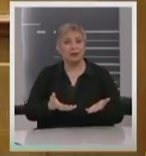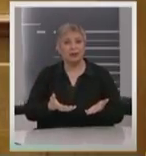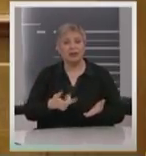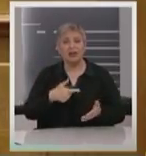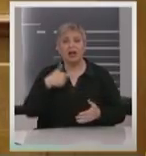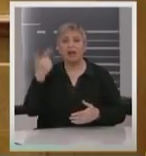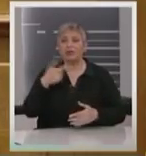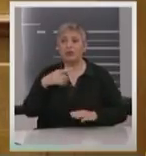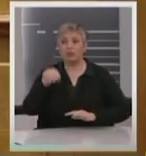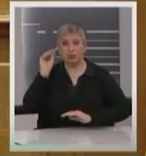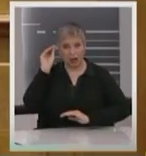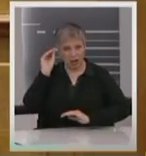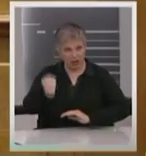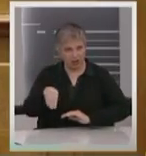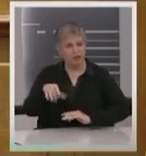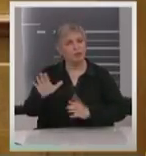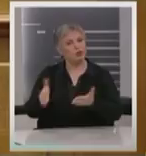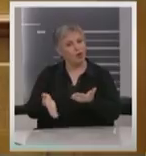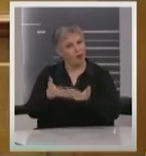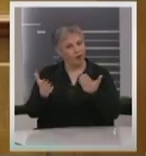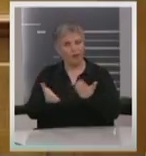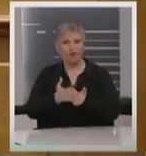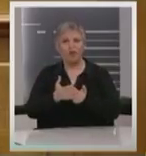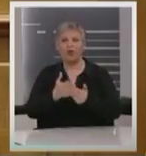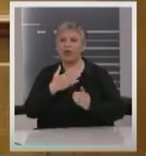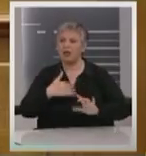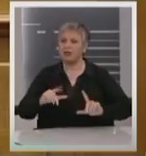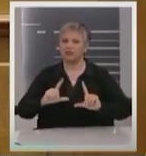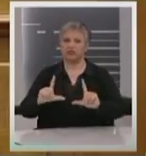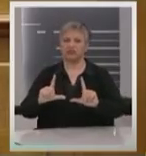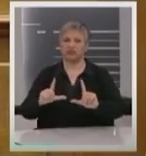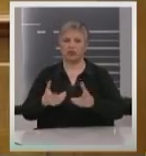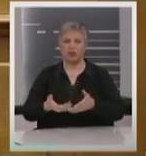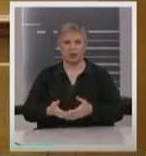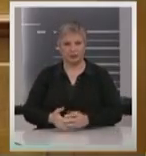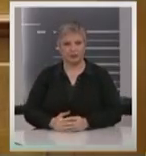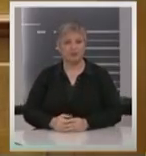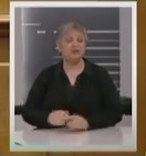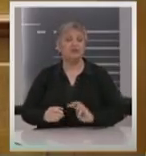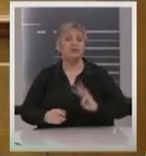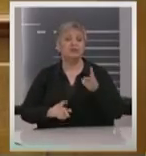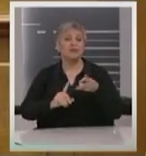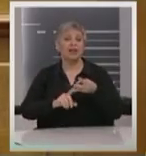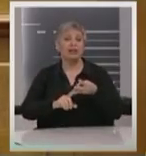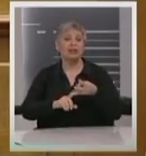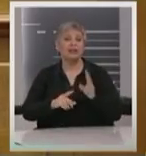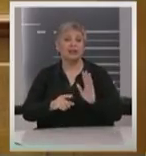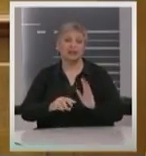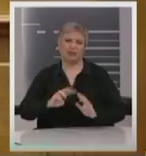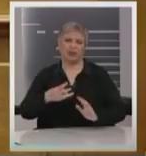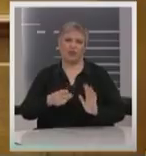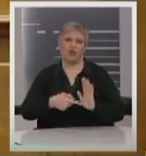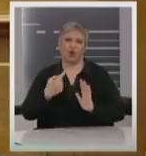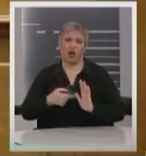ηλίθιοι. Ένα είναι βέβαιο. Τρίτη ευκαιρία ο λαός δεν θα σας δώσει.